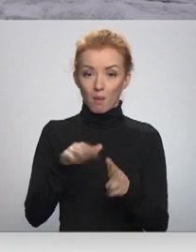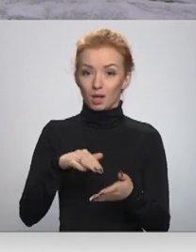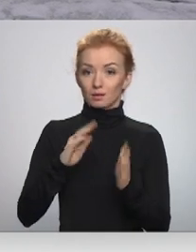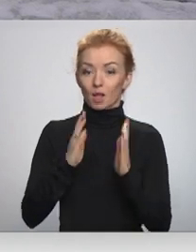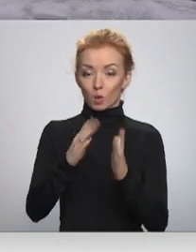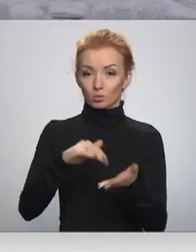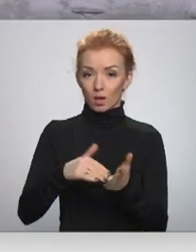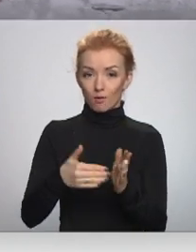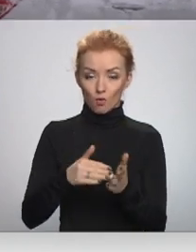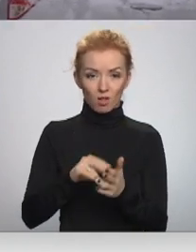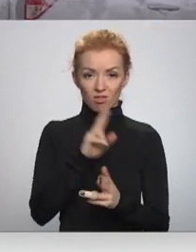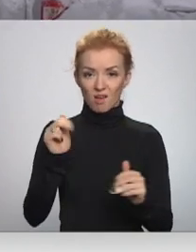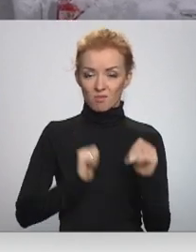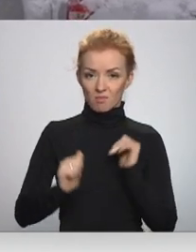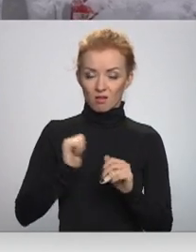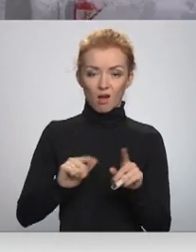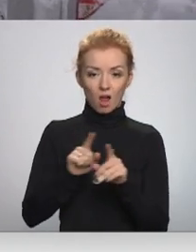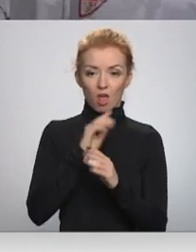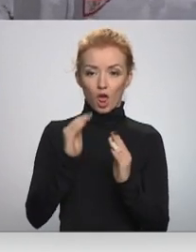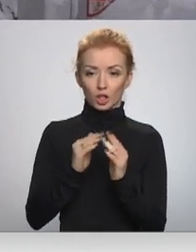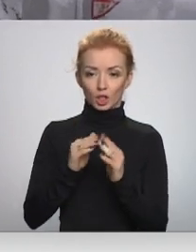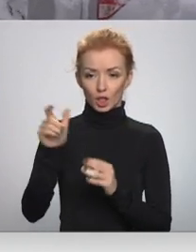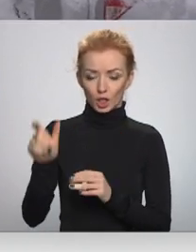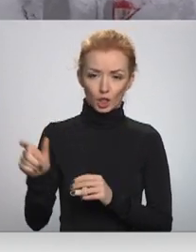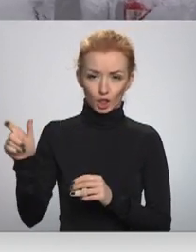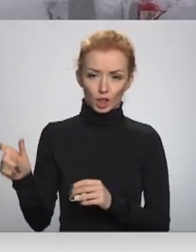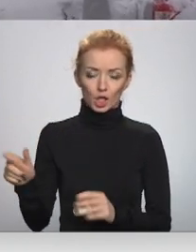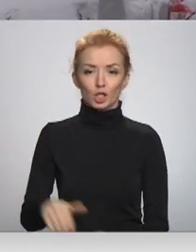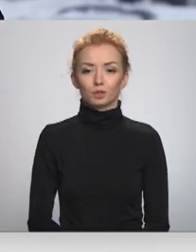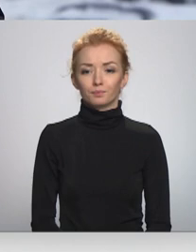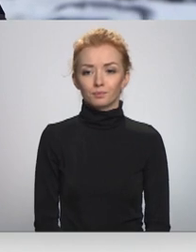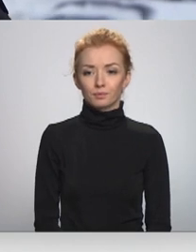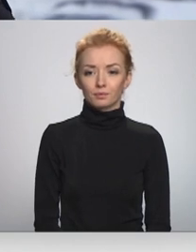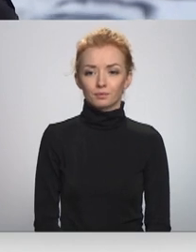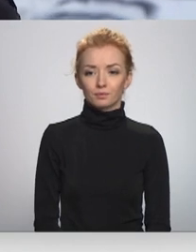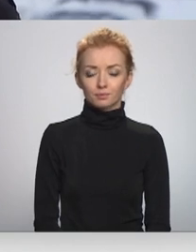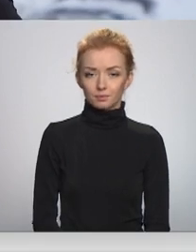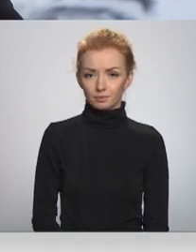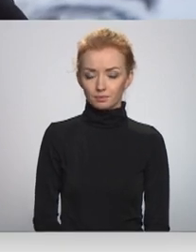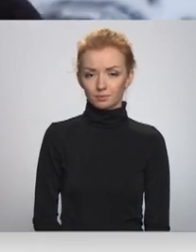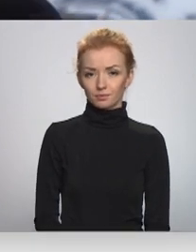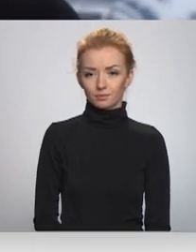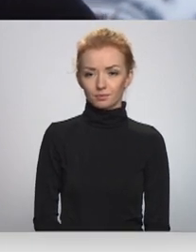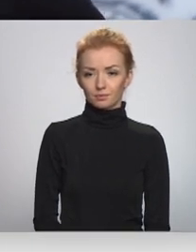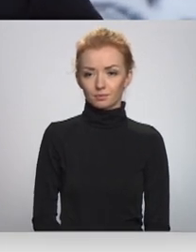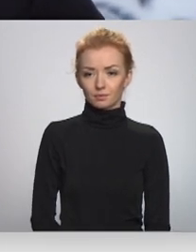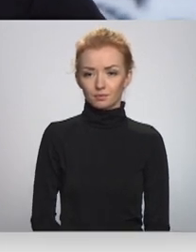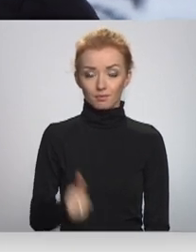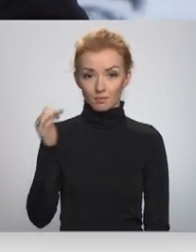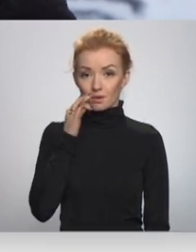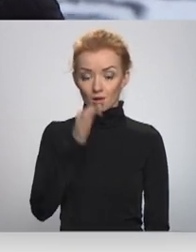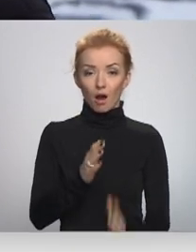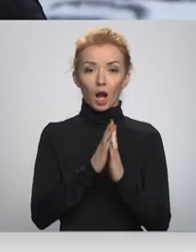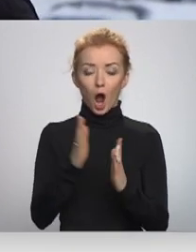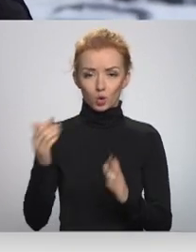stāvokli neapmierināti ir arī rēzeknieši. Gatavi mēs tādiem laikam stāstam? Es domāju, ka nē. Katru gadu viņi